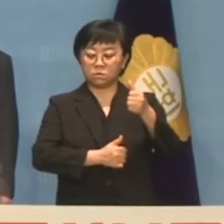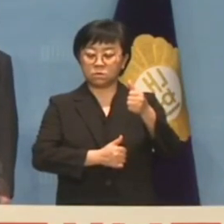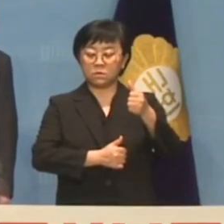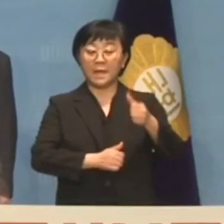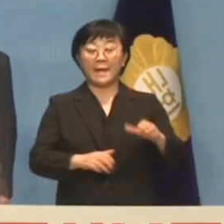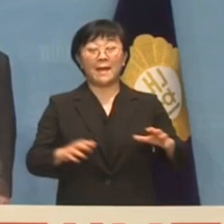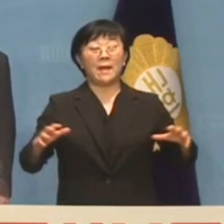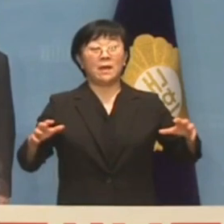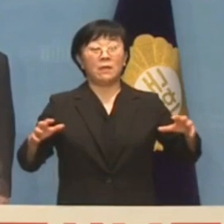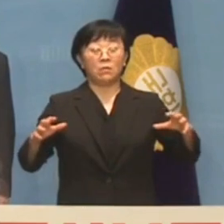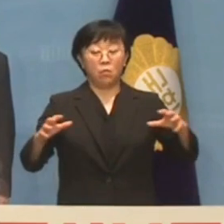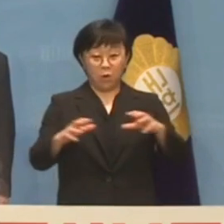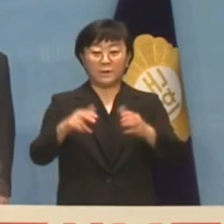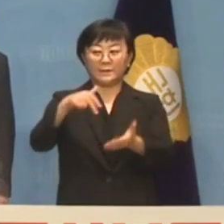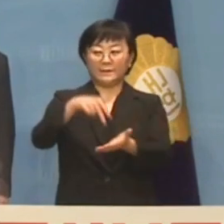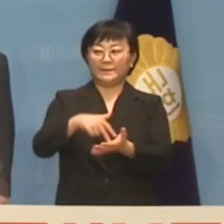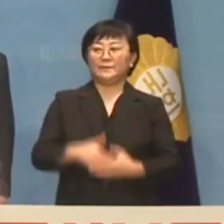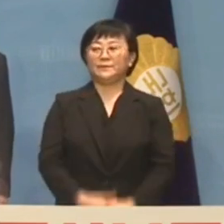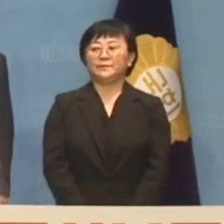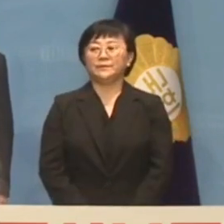이 자리에 함께 섰습니다.